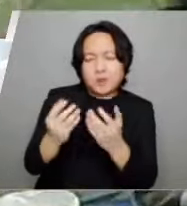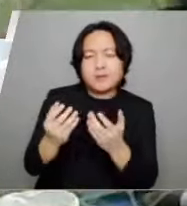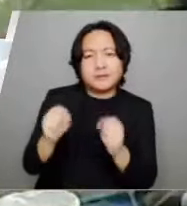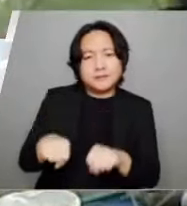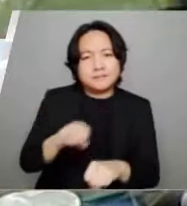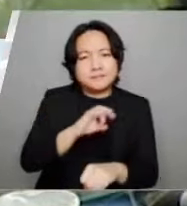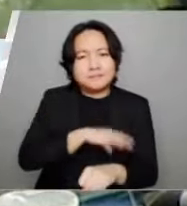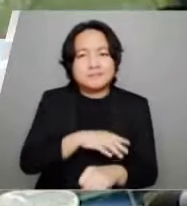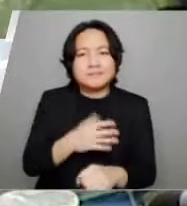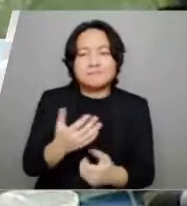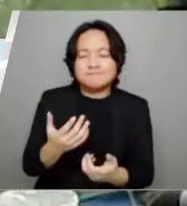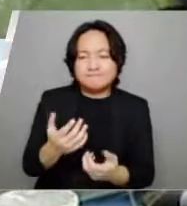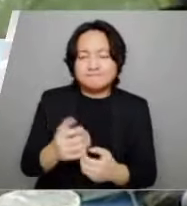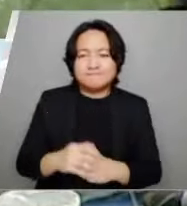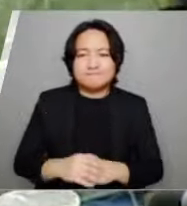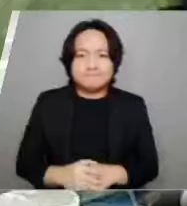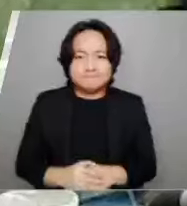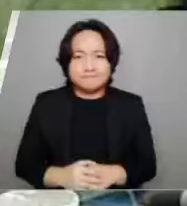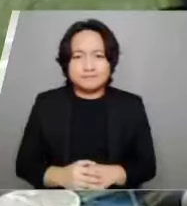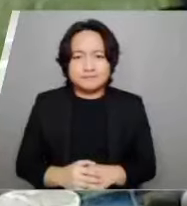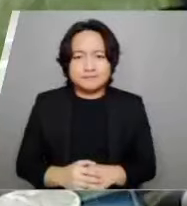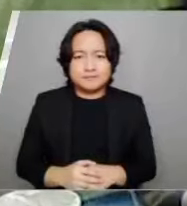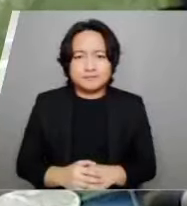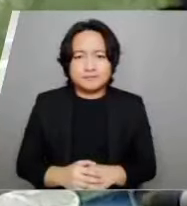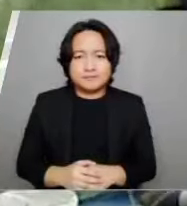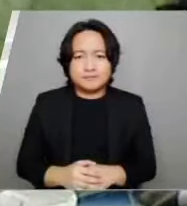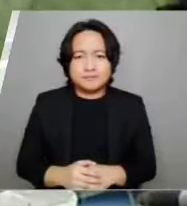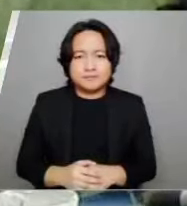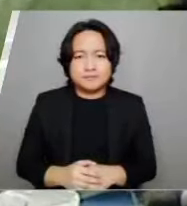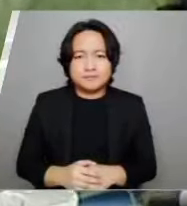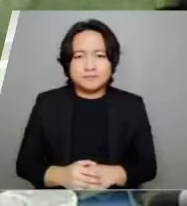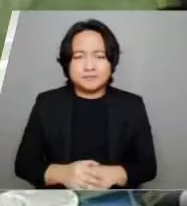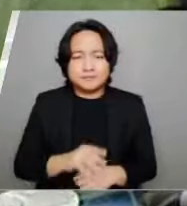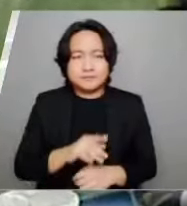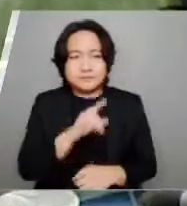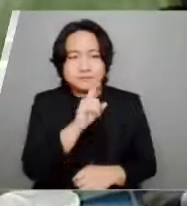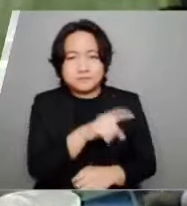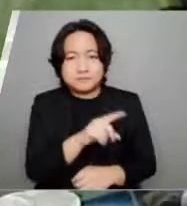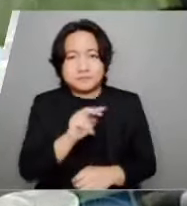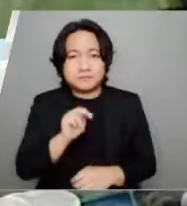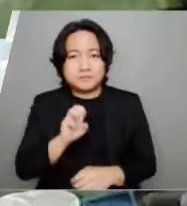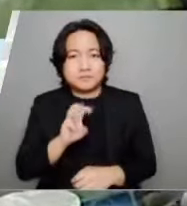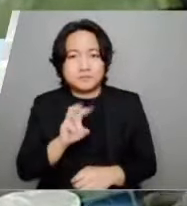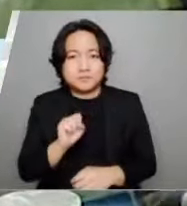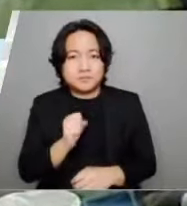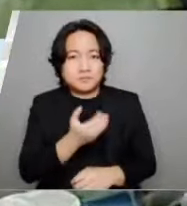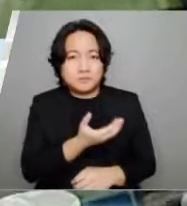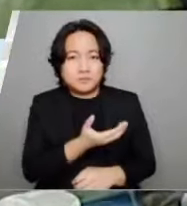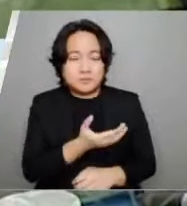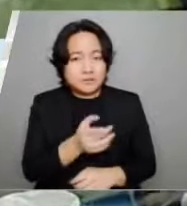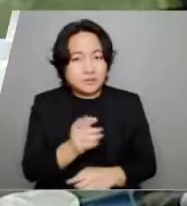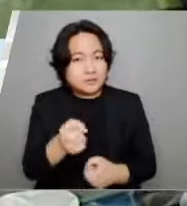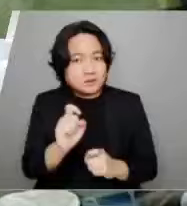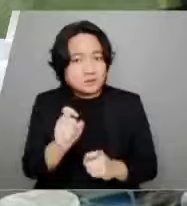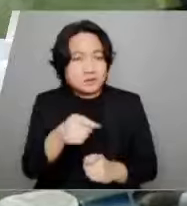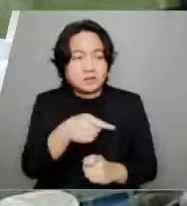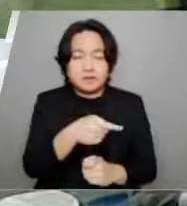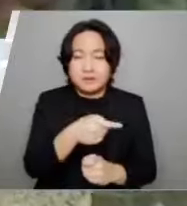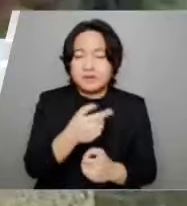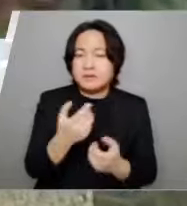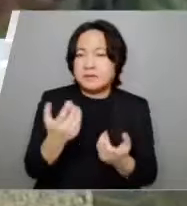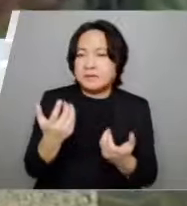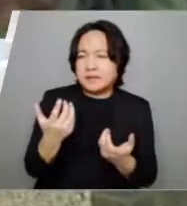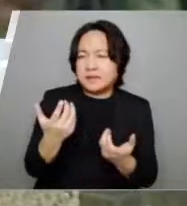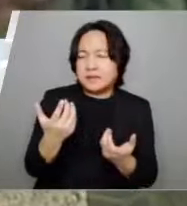rito. Pangkain ko kung may mahuli. Oo. Kung wala, di ba natin? Ano lang, libangan